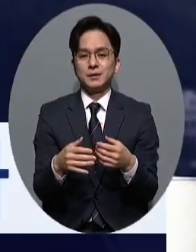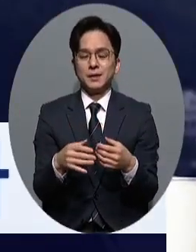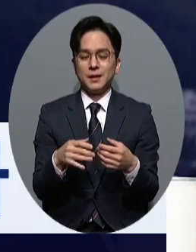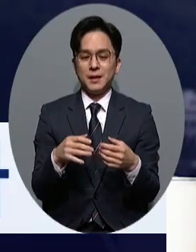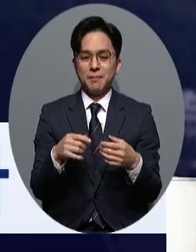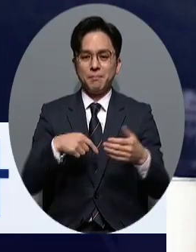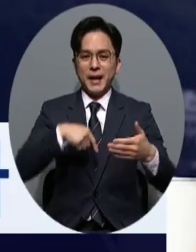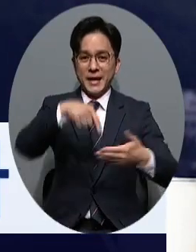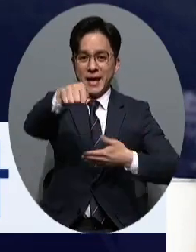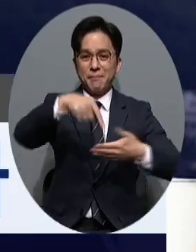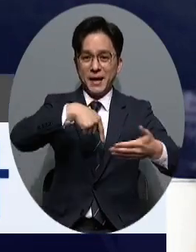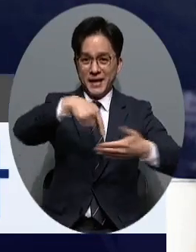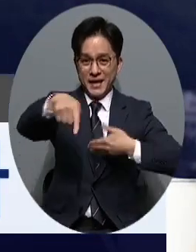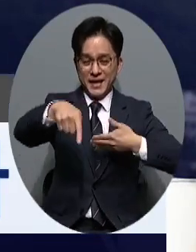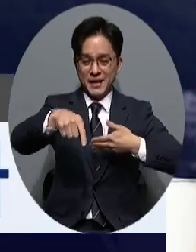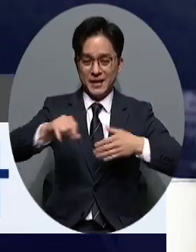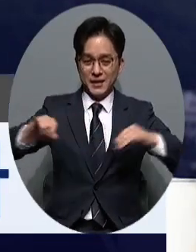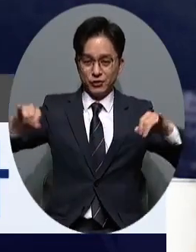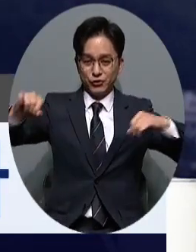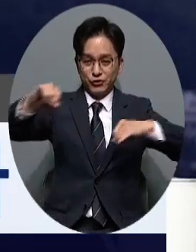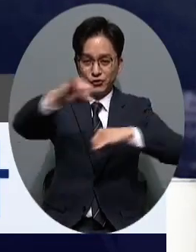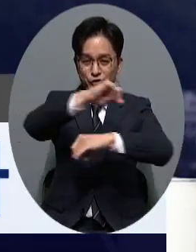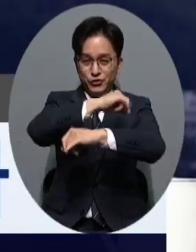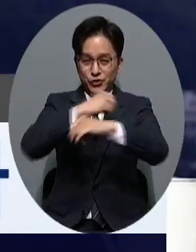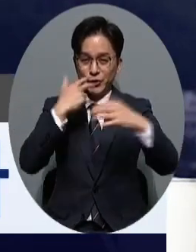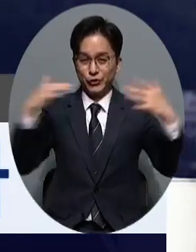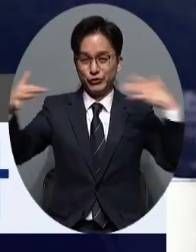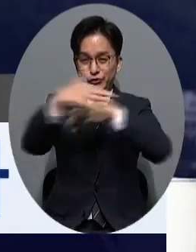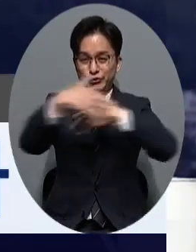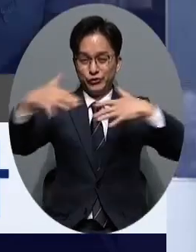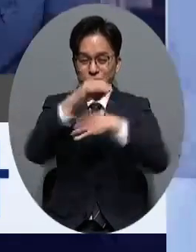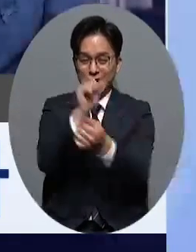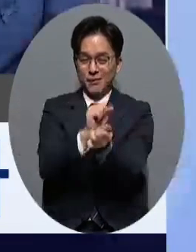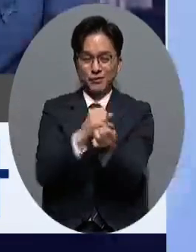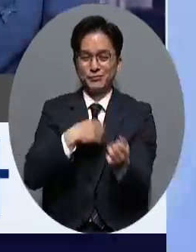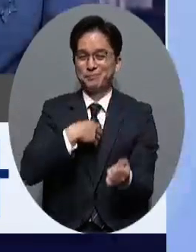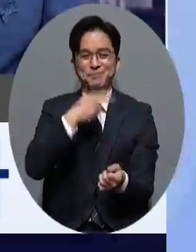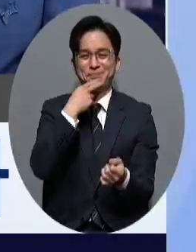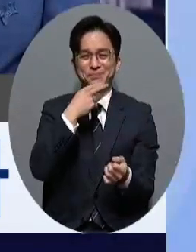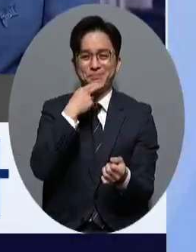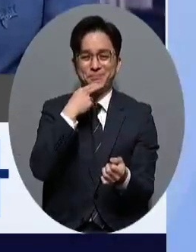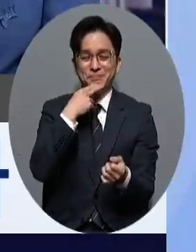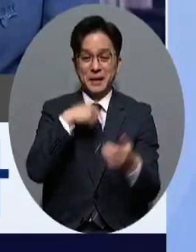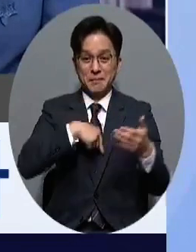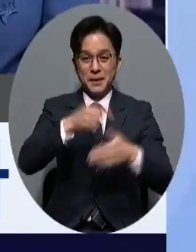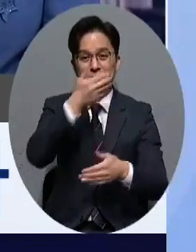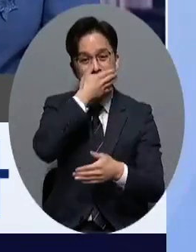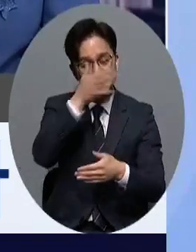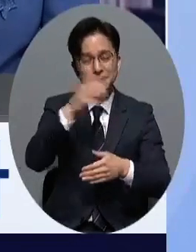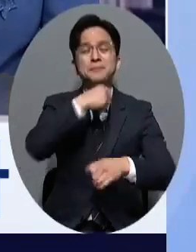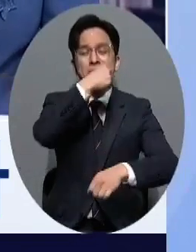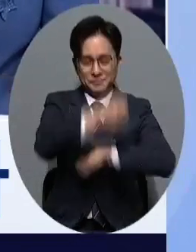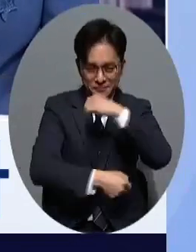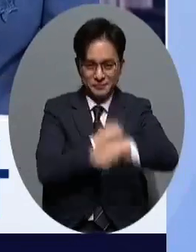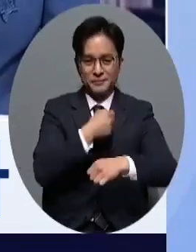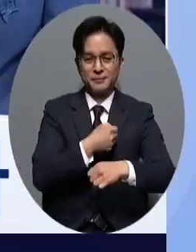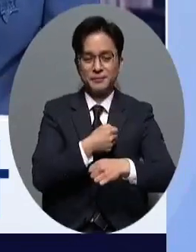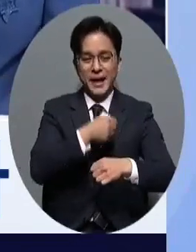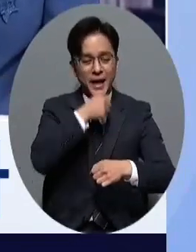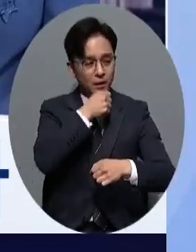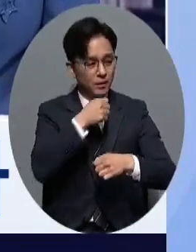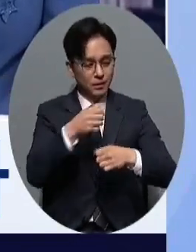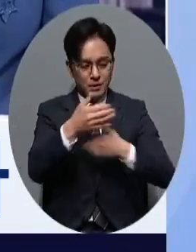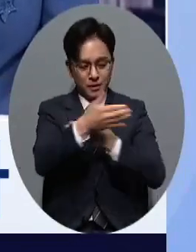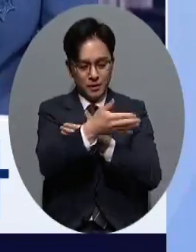그래서 예. 그리고 접촉 자체가 뭐 밀접 접촉을 안 하기 때문에 실외 마스크를 다시 할 필요는 없다고 생각합니다. 그럼 실내 마스크는 어떻습니까?